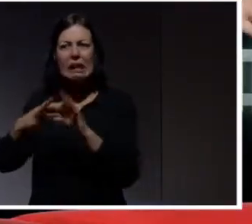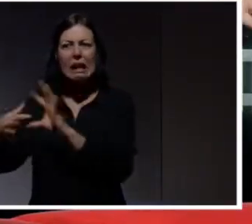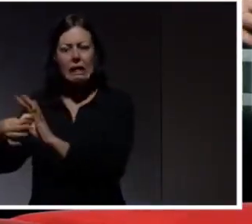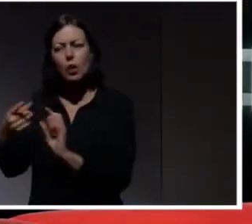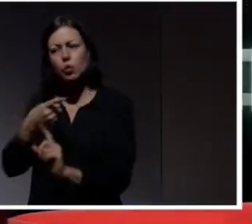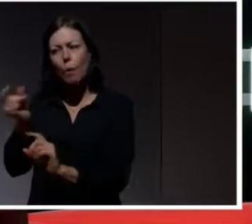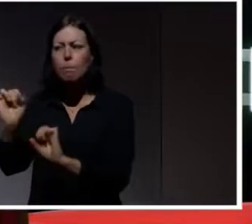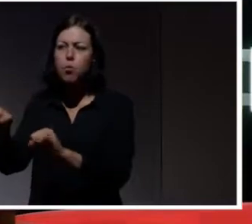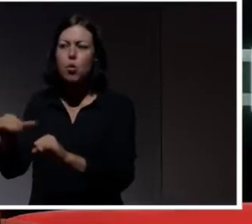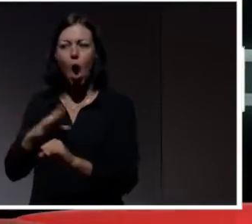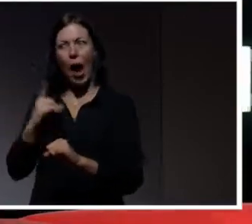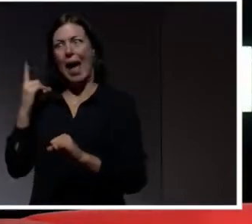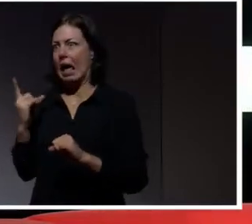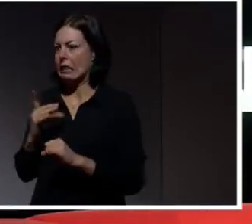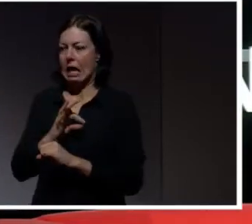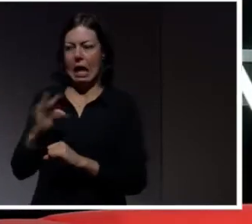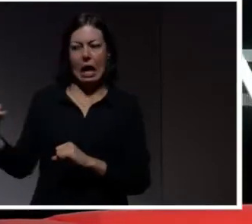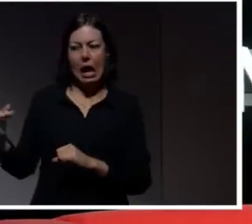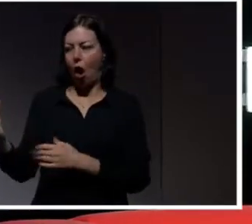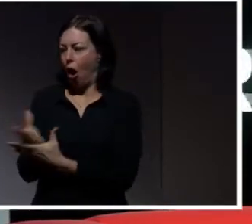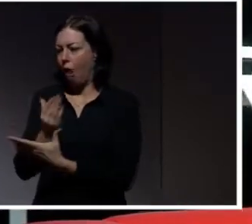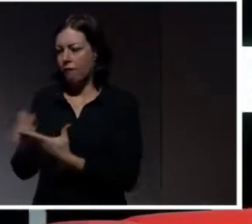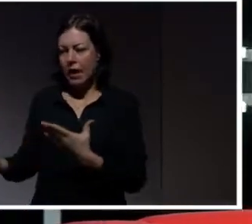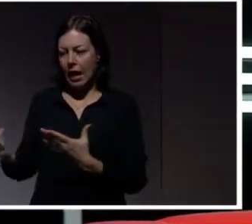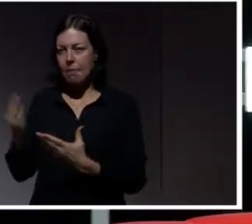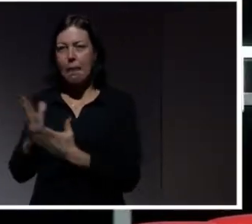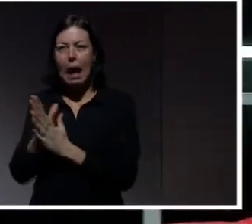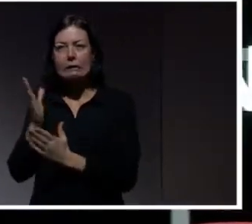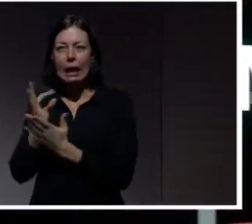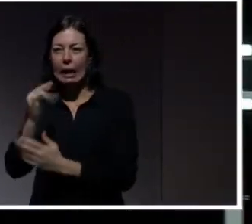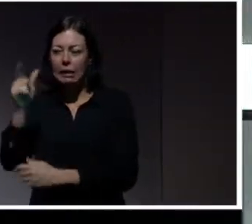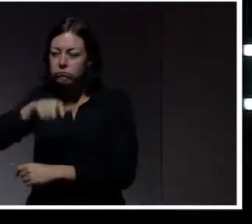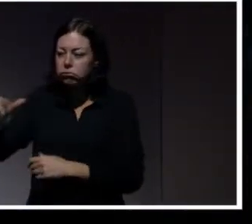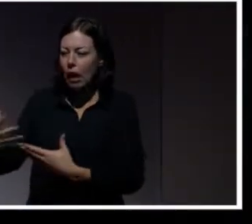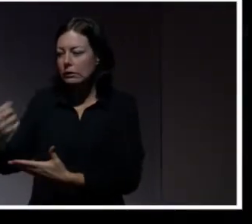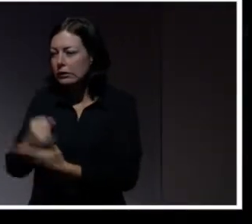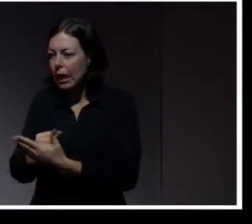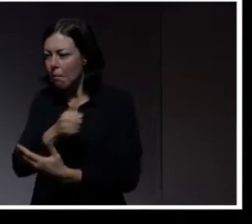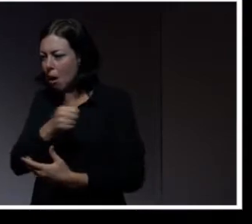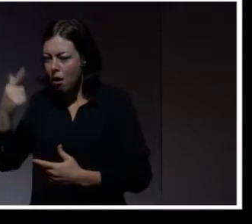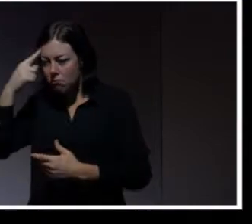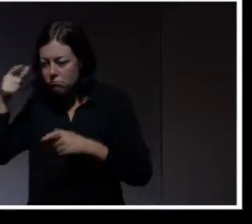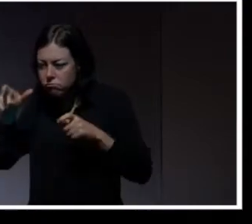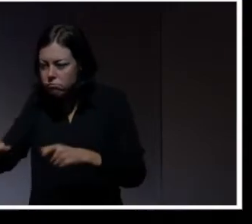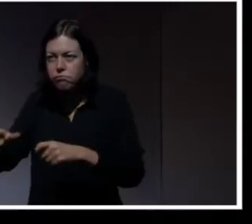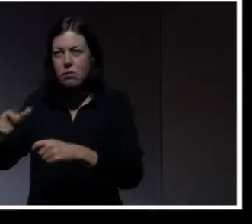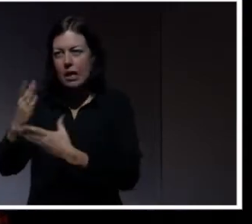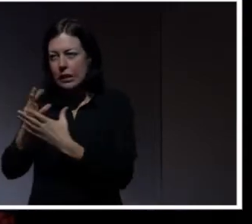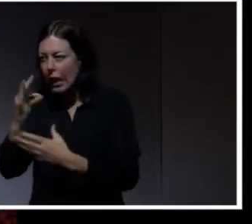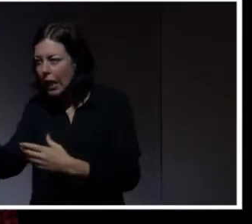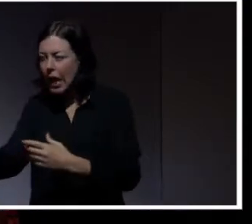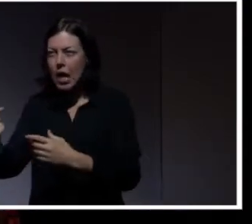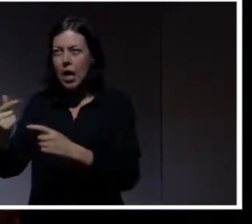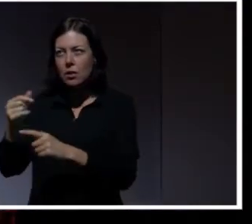avdelning bara med säkerhetsmänniskor som tänker på sådana här saker. Att information som vi har om våra kunder är